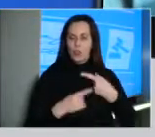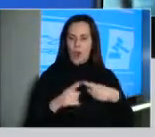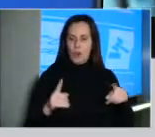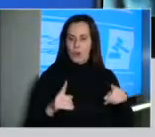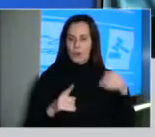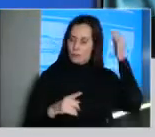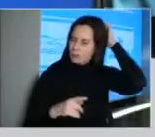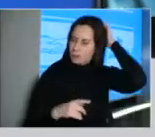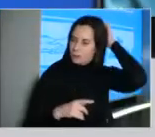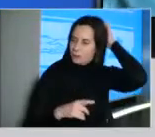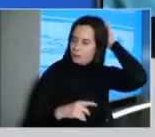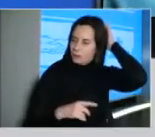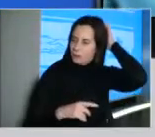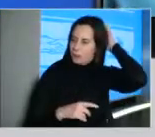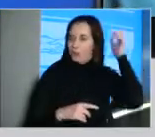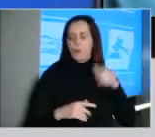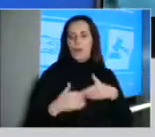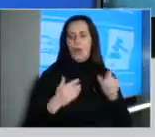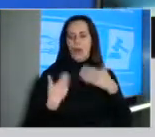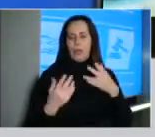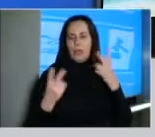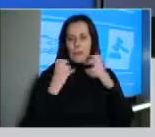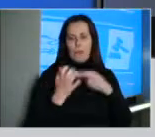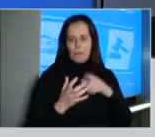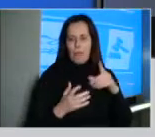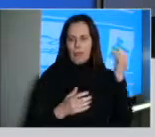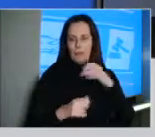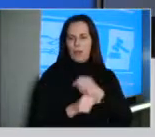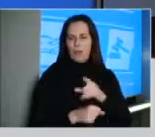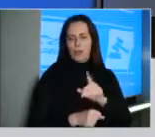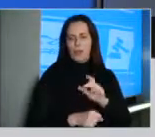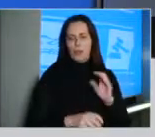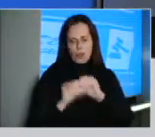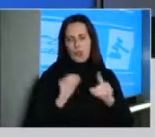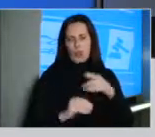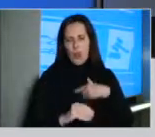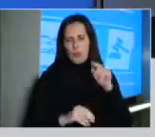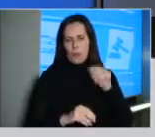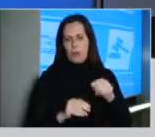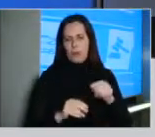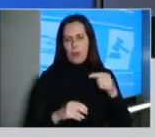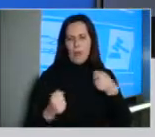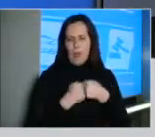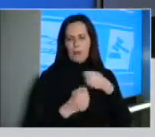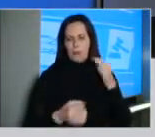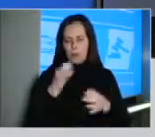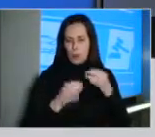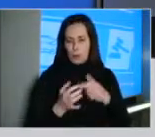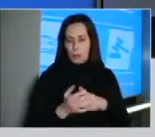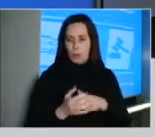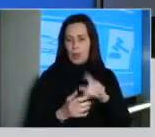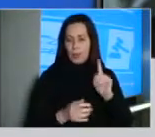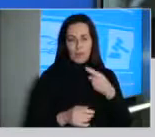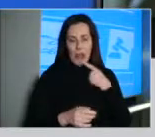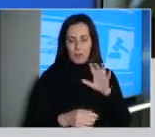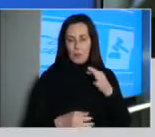רובריקות, סייגים, שמאפשרים להם לא למסור את המידע, והם למדו לעשות בהם יופי של שימוש, ואנחנו באמת מגיעים לא פעם למאבקים בבית המשפט. אגב, אני חייב